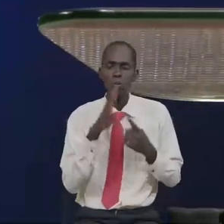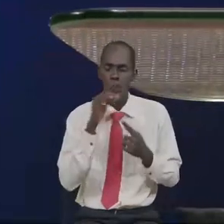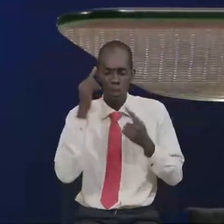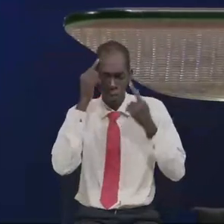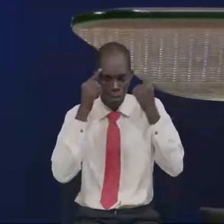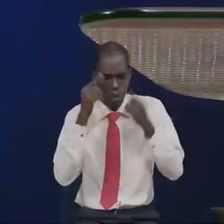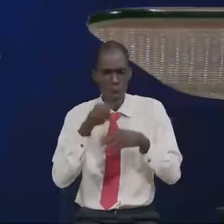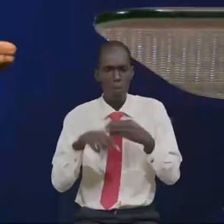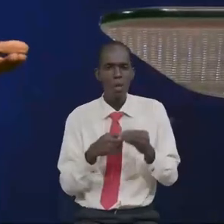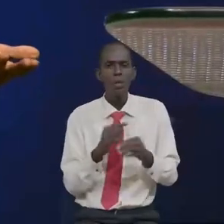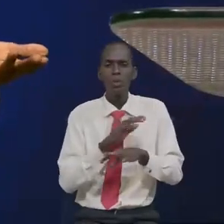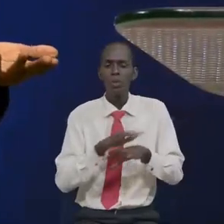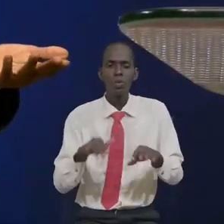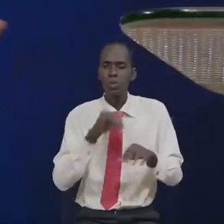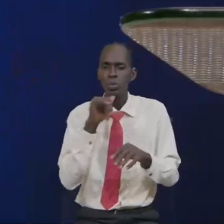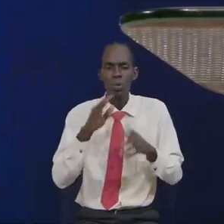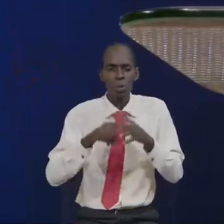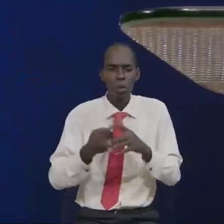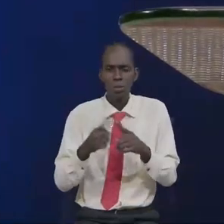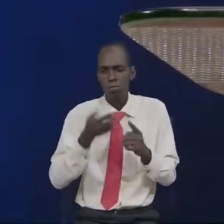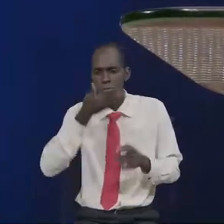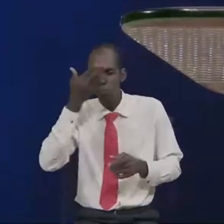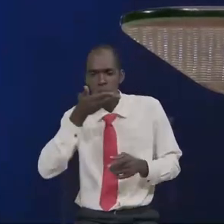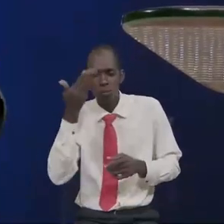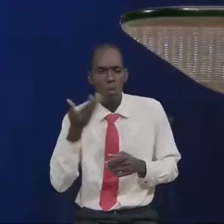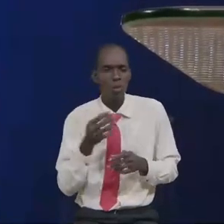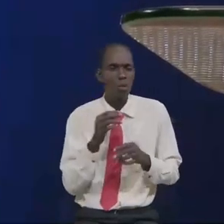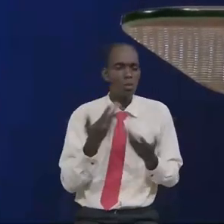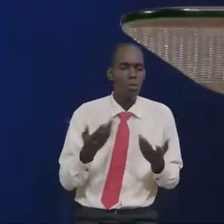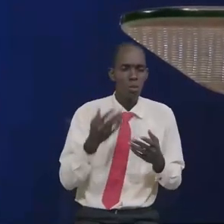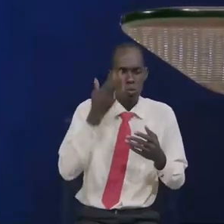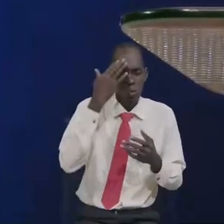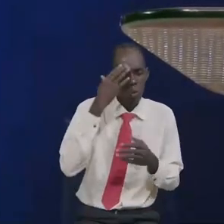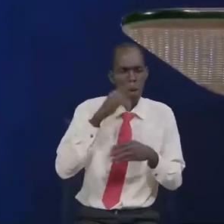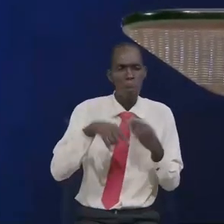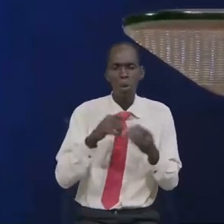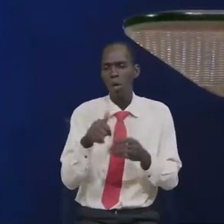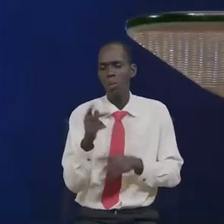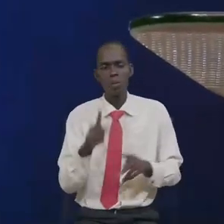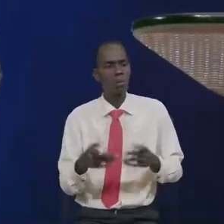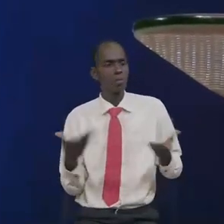pas vous immiscer dans les affaires d'autrui. Je me dis que on te dit, qu'est-ce qui te concerne?